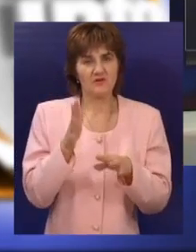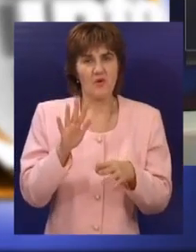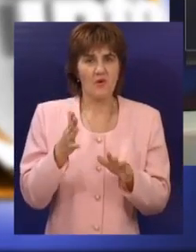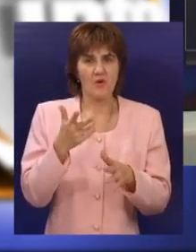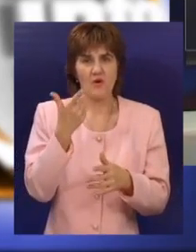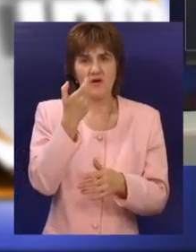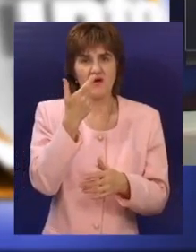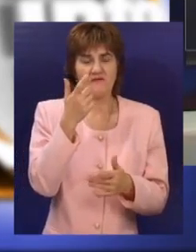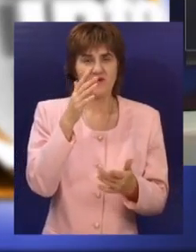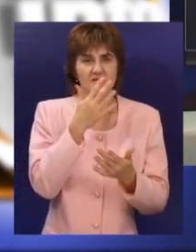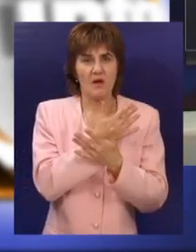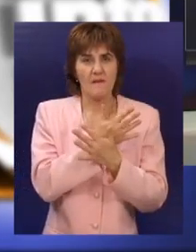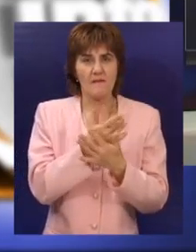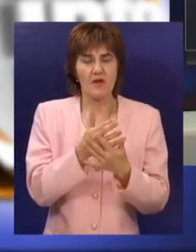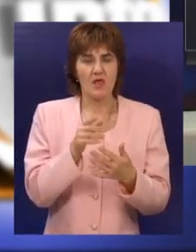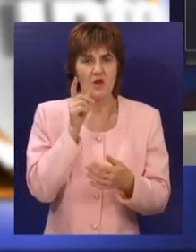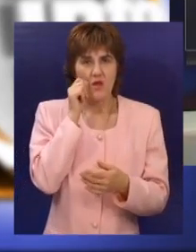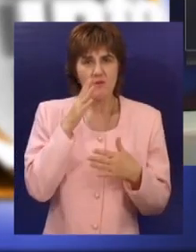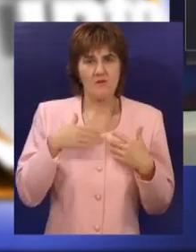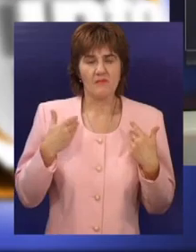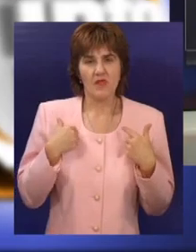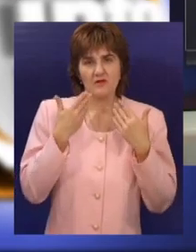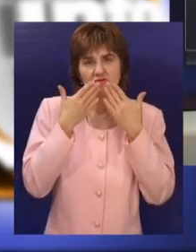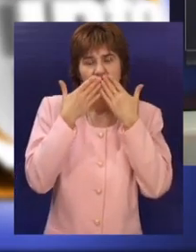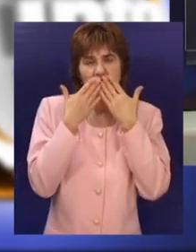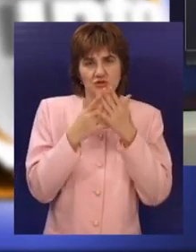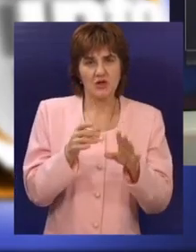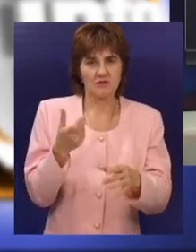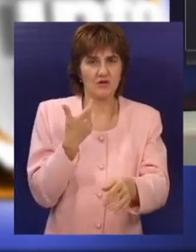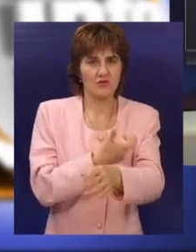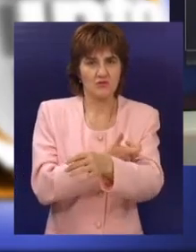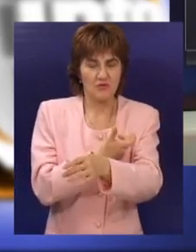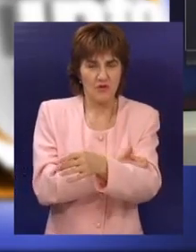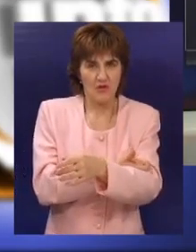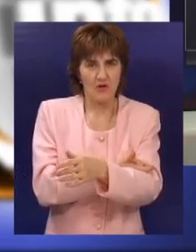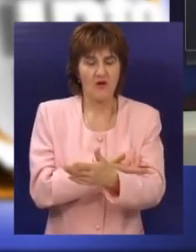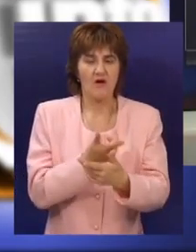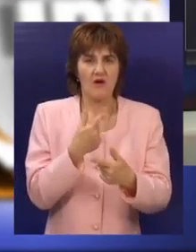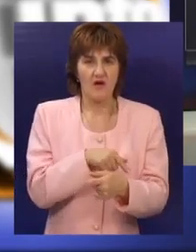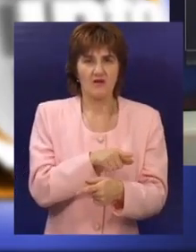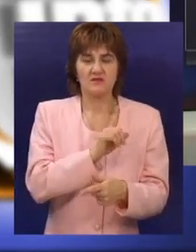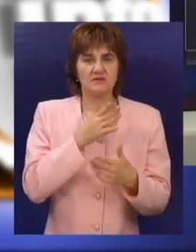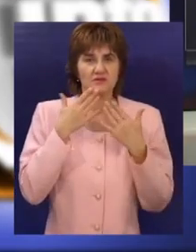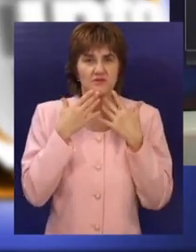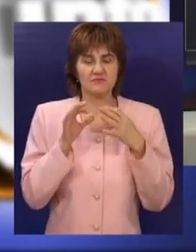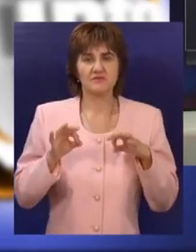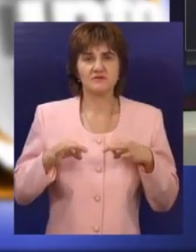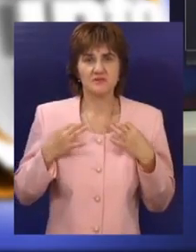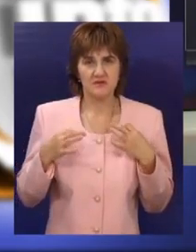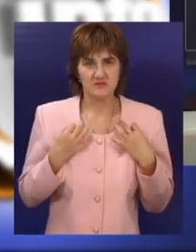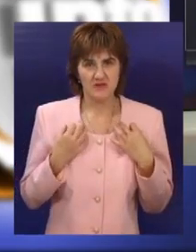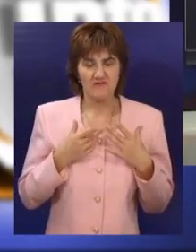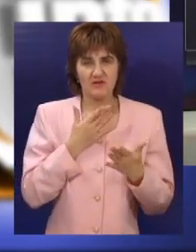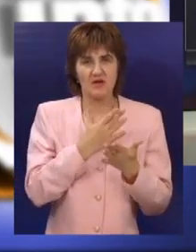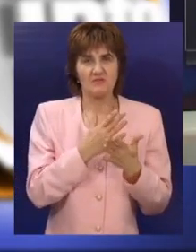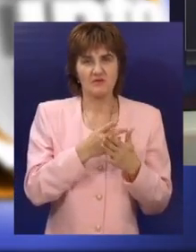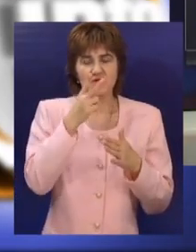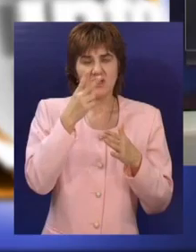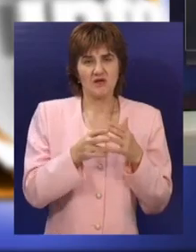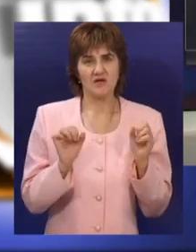200 miliona ljudi je zavisno od neke droge. Ukoliko osoba i uspe da se izleči od ove bolesti zavisnosti, fizičke i